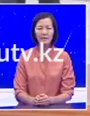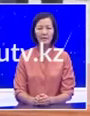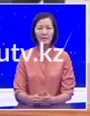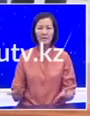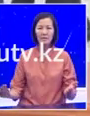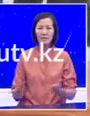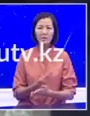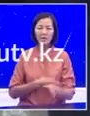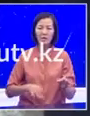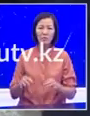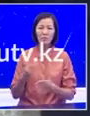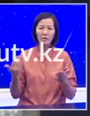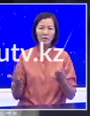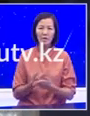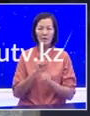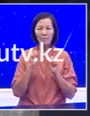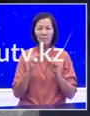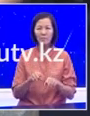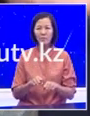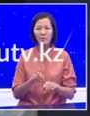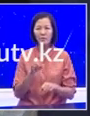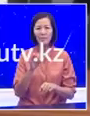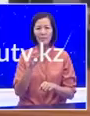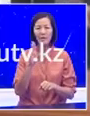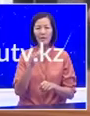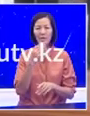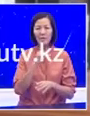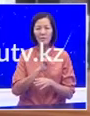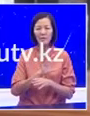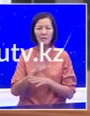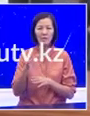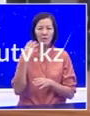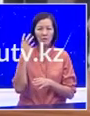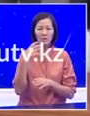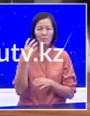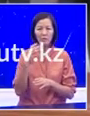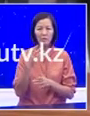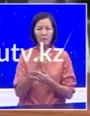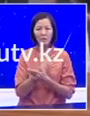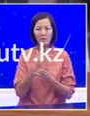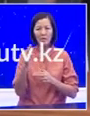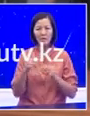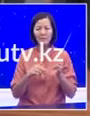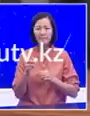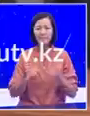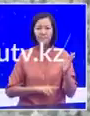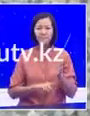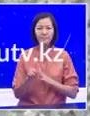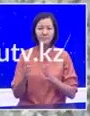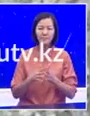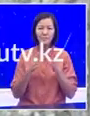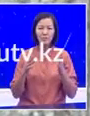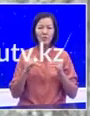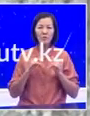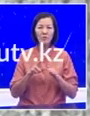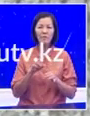Жаңа жоба жаңа мүмкіндіктер. Береке индустриалдық аймағында экспорттық жеміс-жидек кластерінің инфрақұрылымы құрылысы басталды. Үлкен іске Fruit